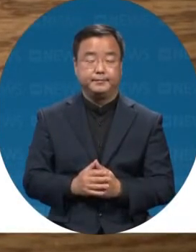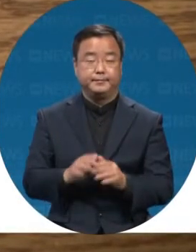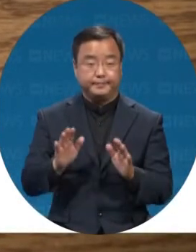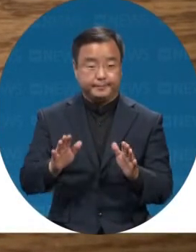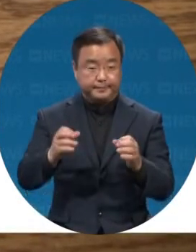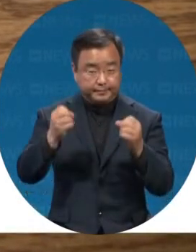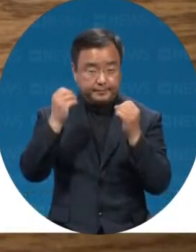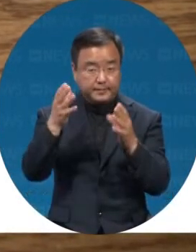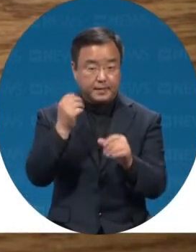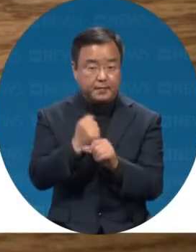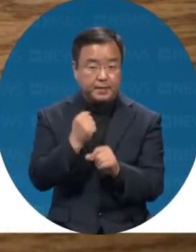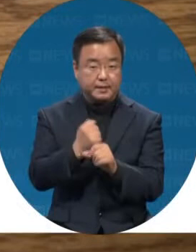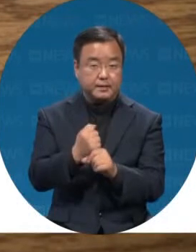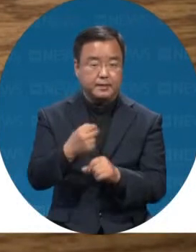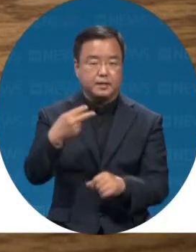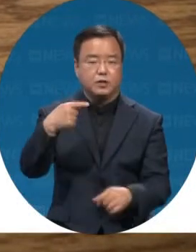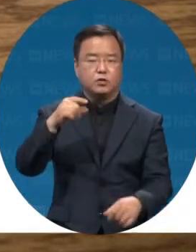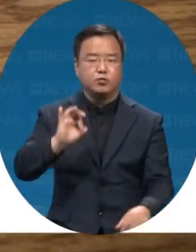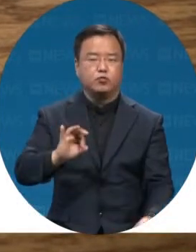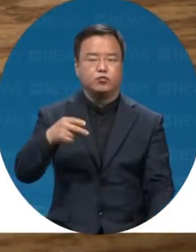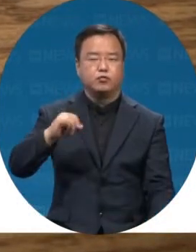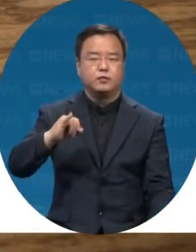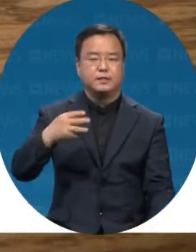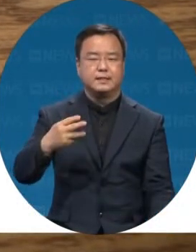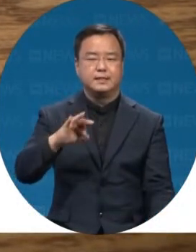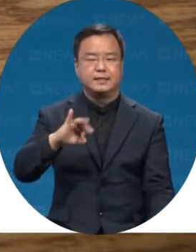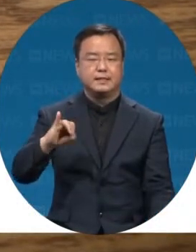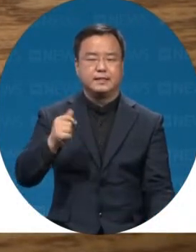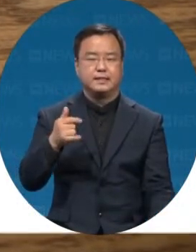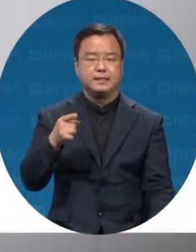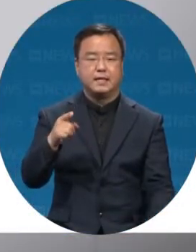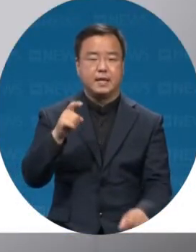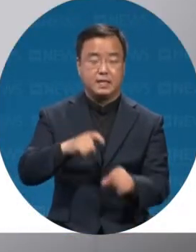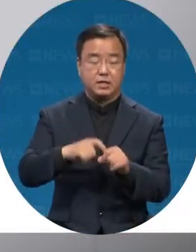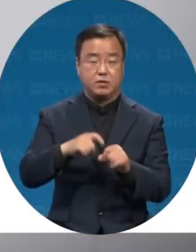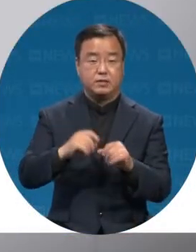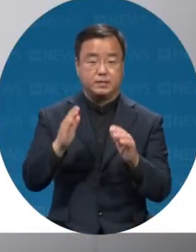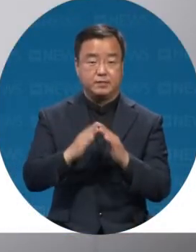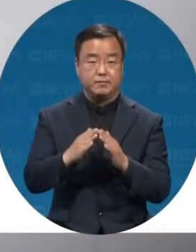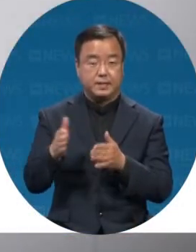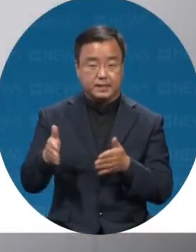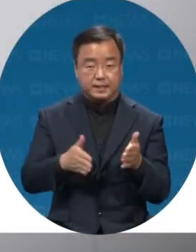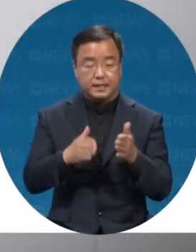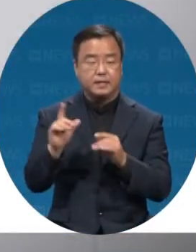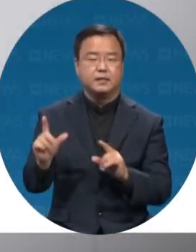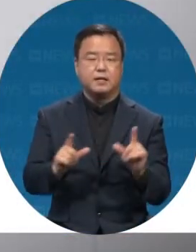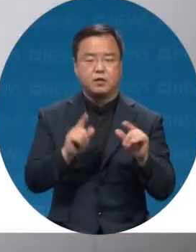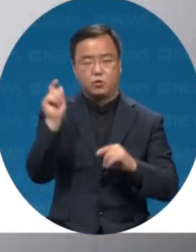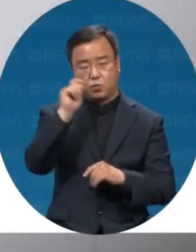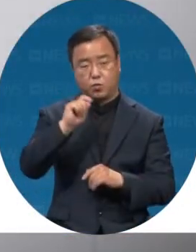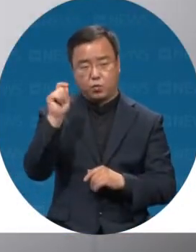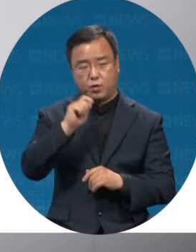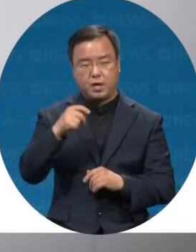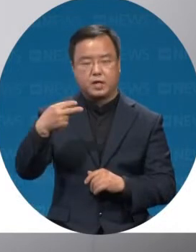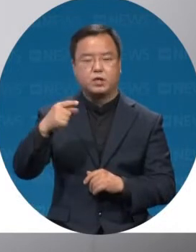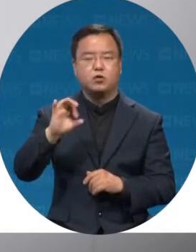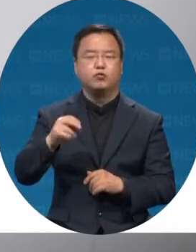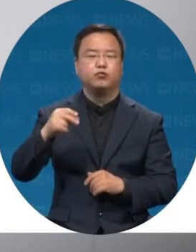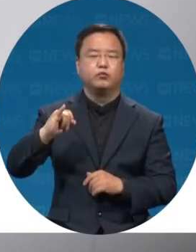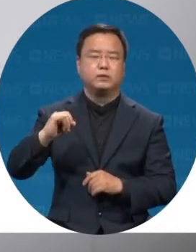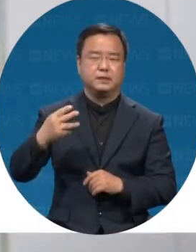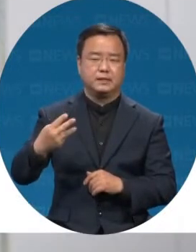이번에 새로 출간되는 둥시린의 떡집에서는 길고양이 둥시리의 마지막 소원들을 좀 들어주려고